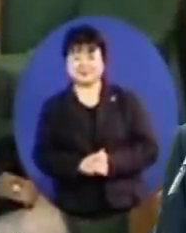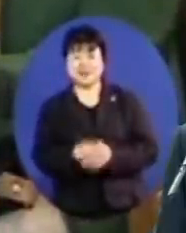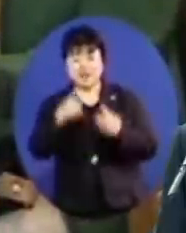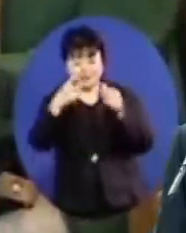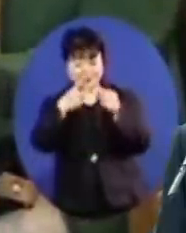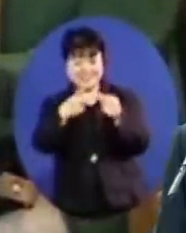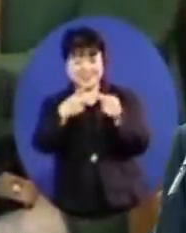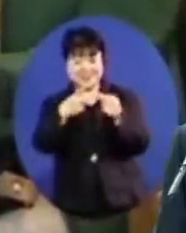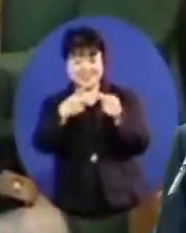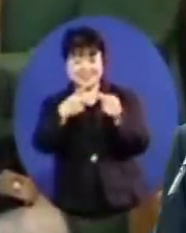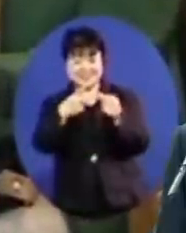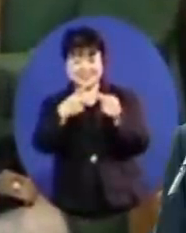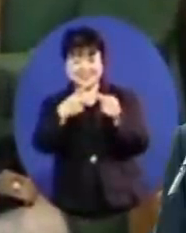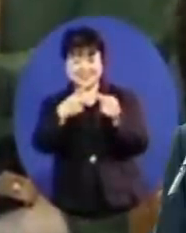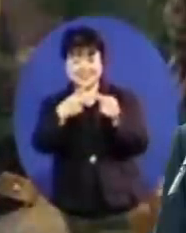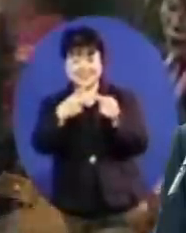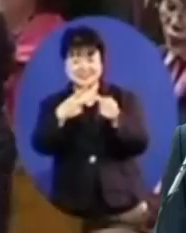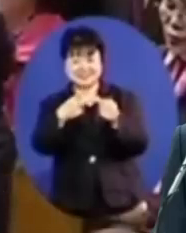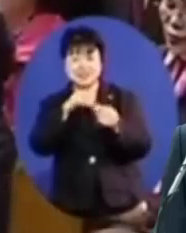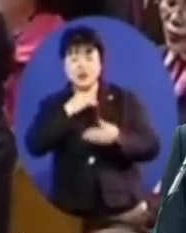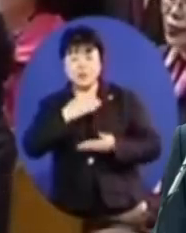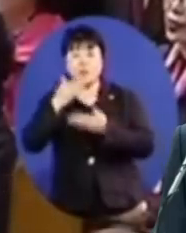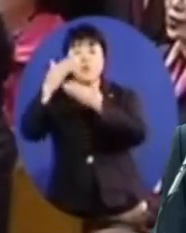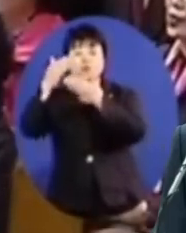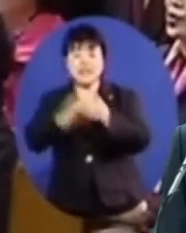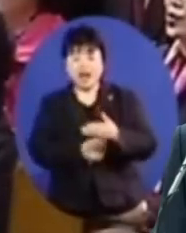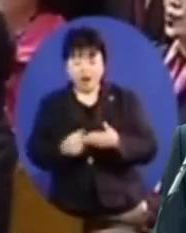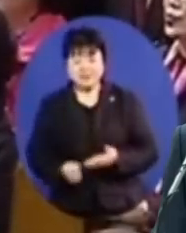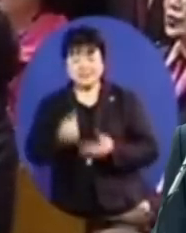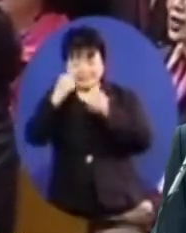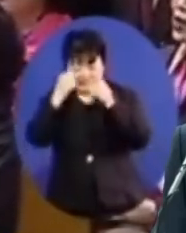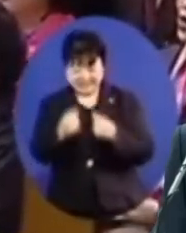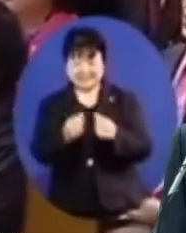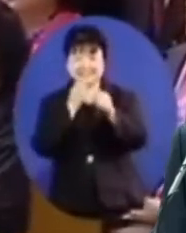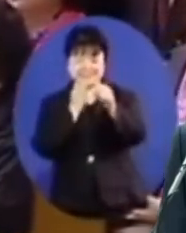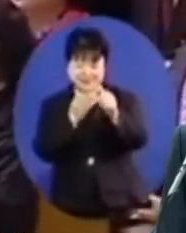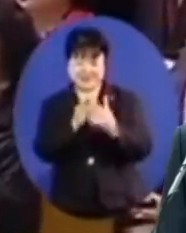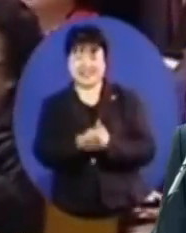둘째로, 봉사와 헌신의 삶을 살자.